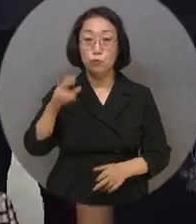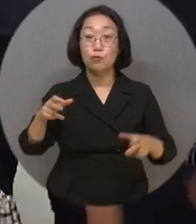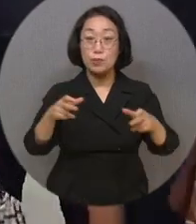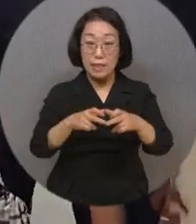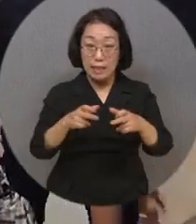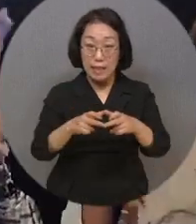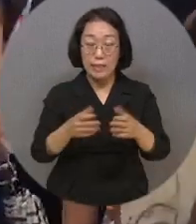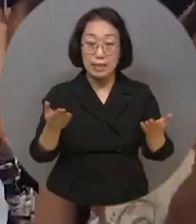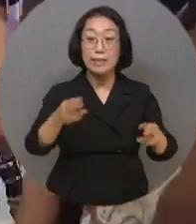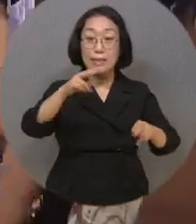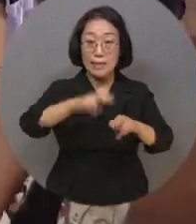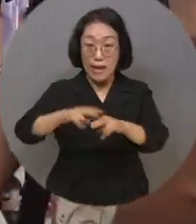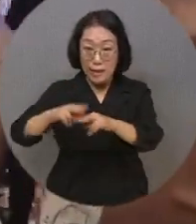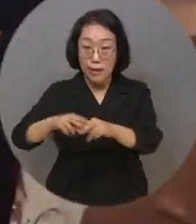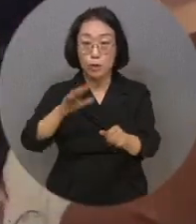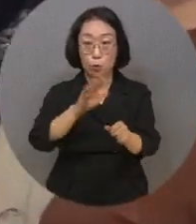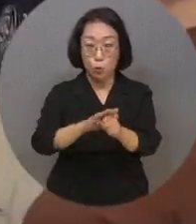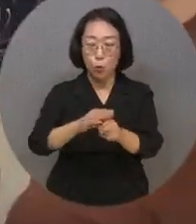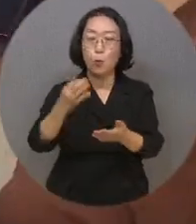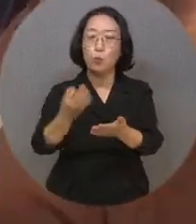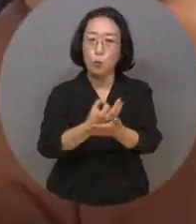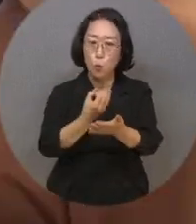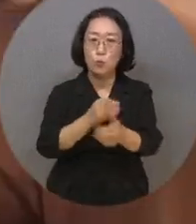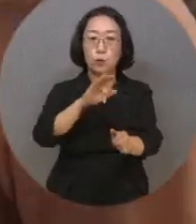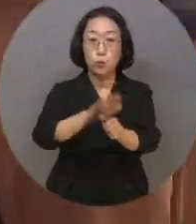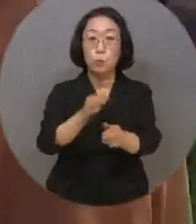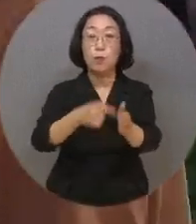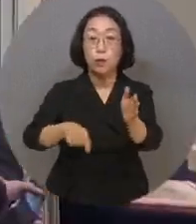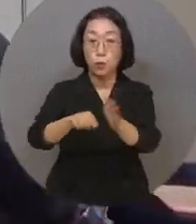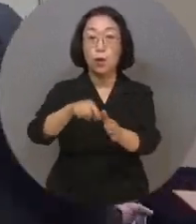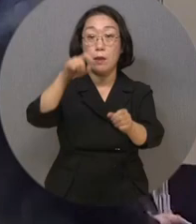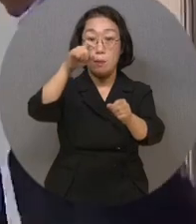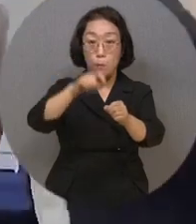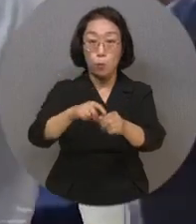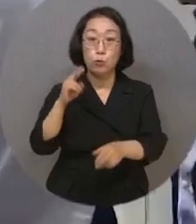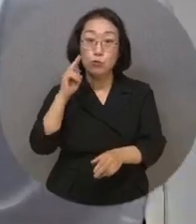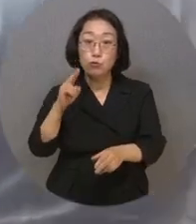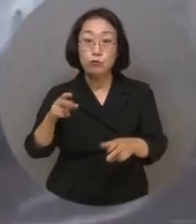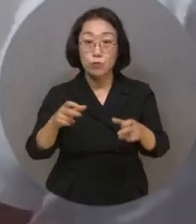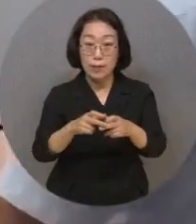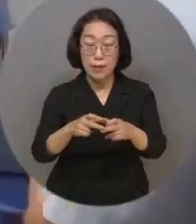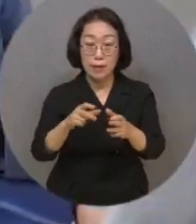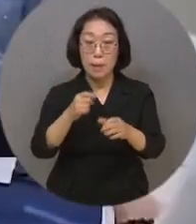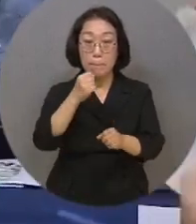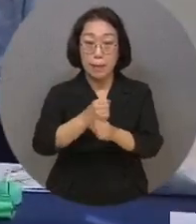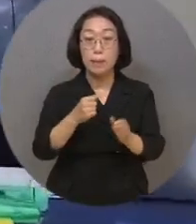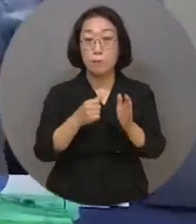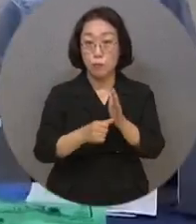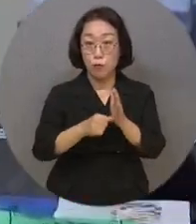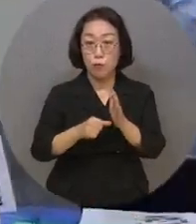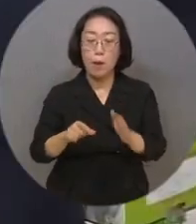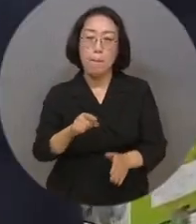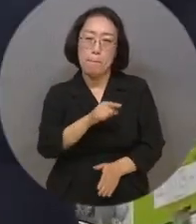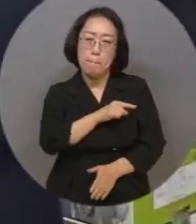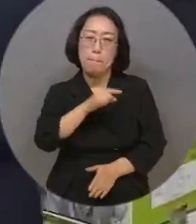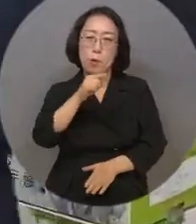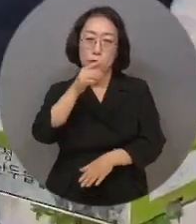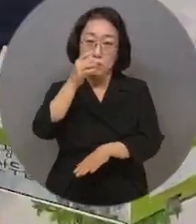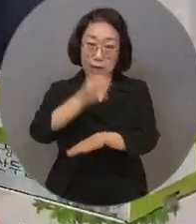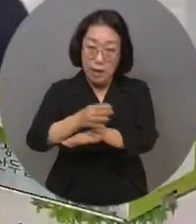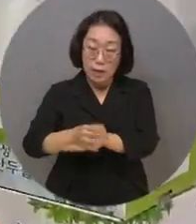중증장애인의 일자리 창출과 소득 보장을 지원하기 위한 중증장애인 생산품 우선 구매 제도가